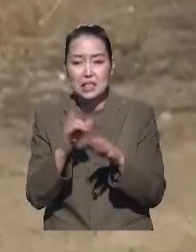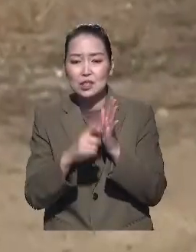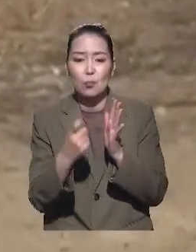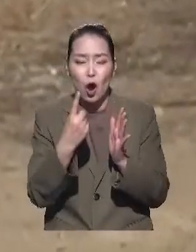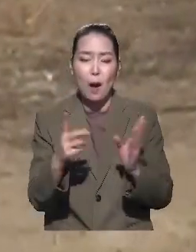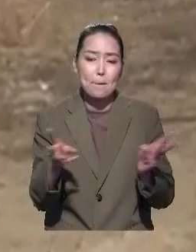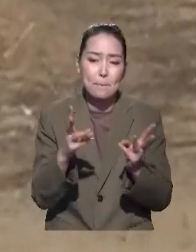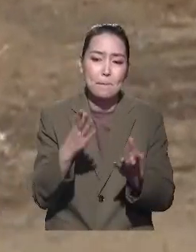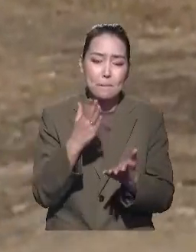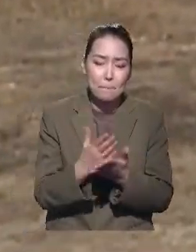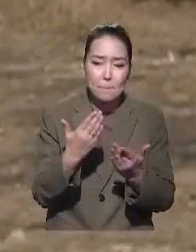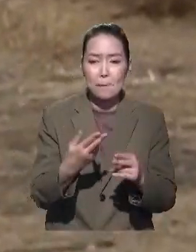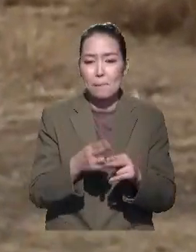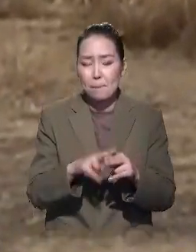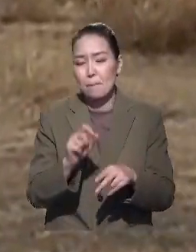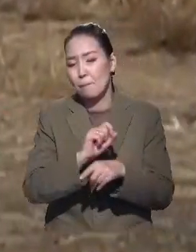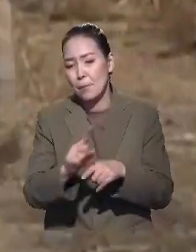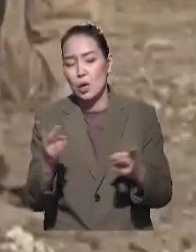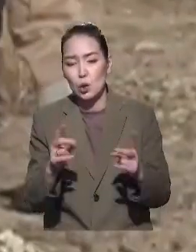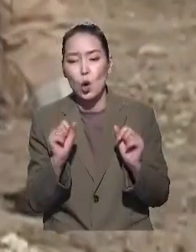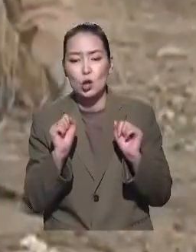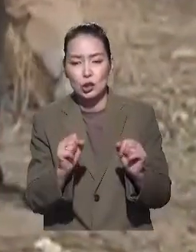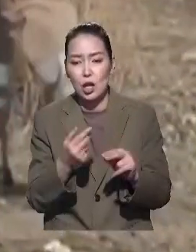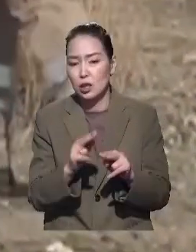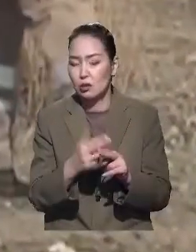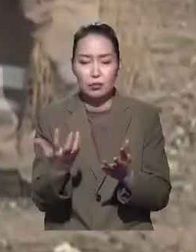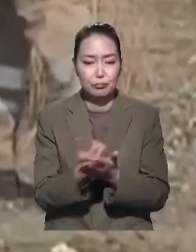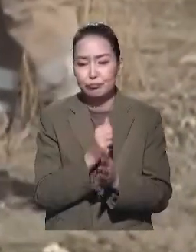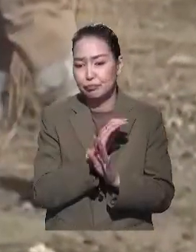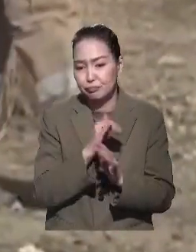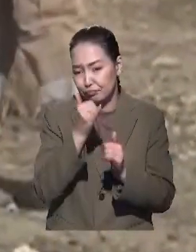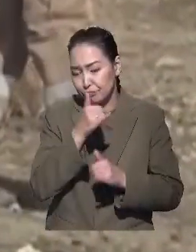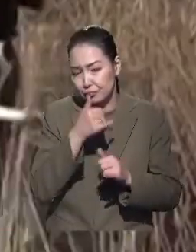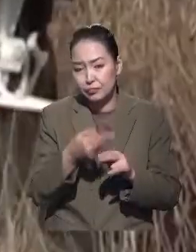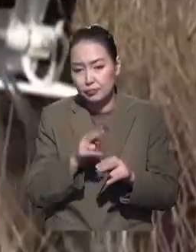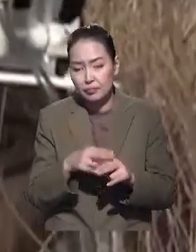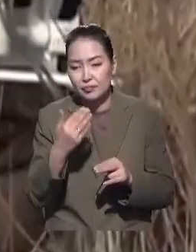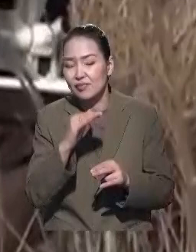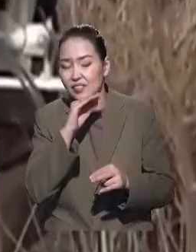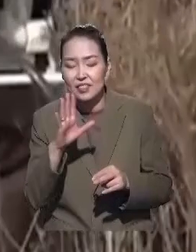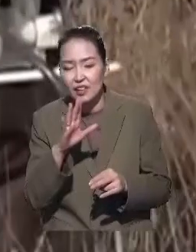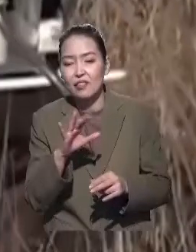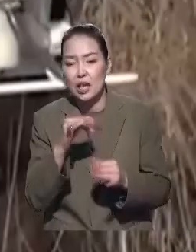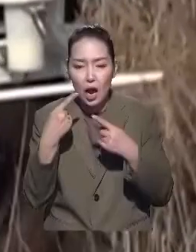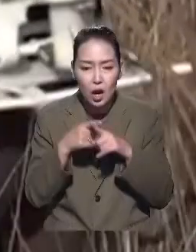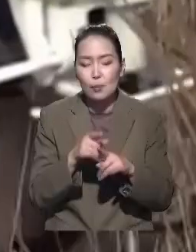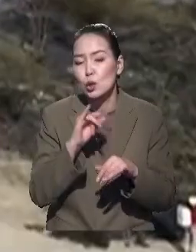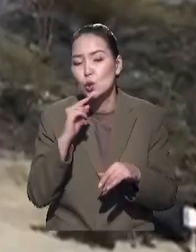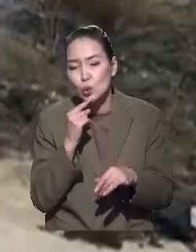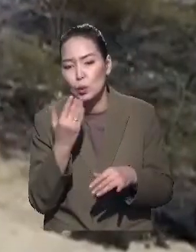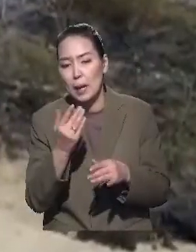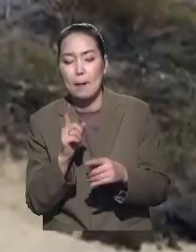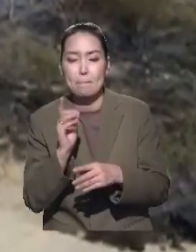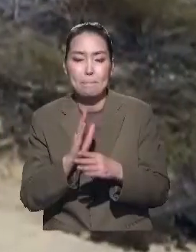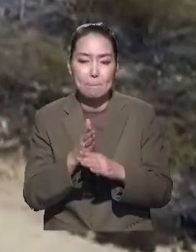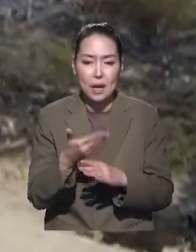В южном штате Оахака быстро локализовать очаги не удается. Спасатели говорят, нехватка персонала и оборудования затрудняет работы по тушению. Пожары